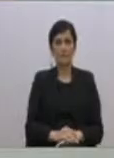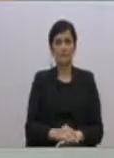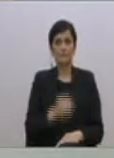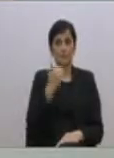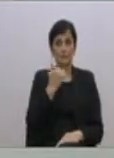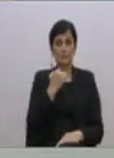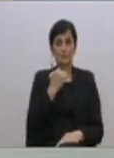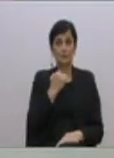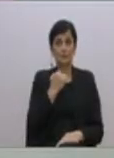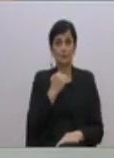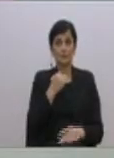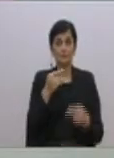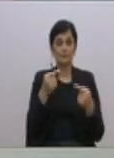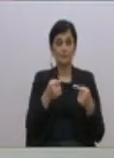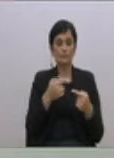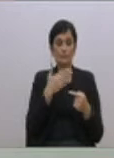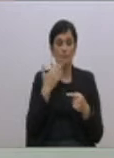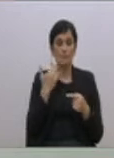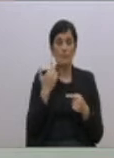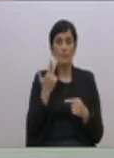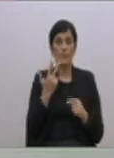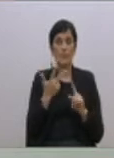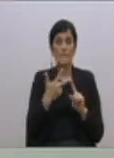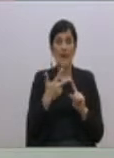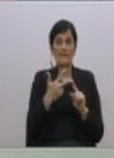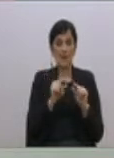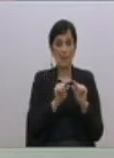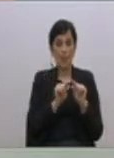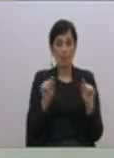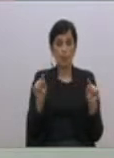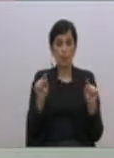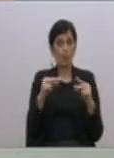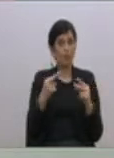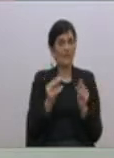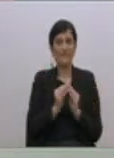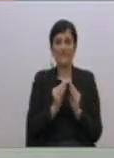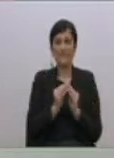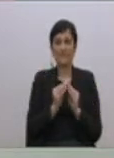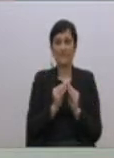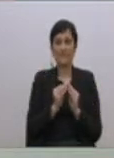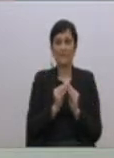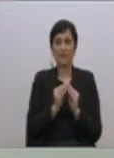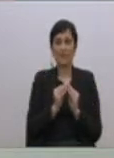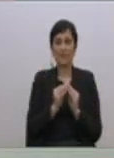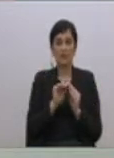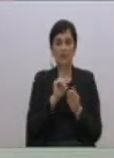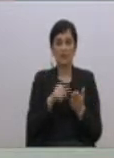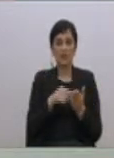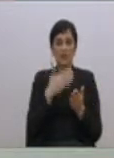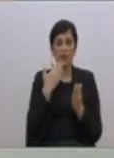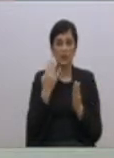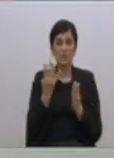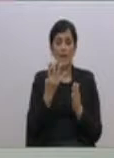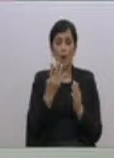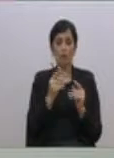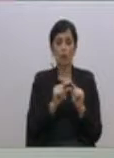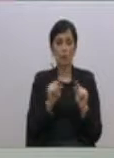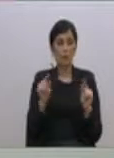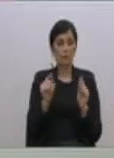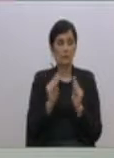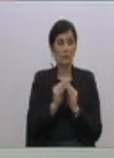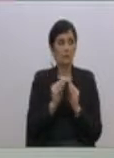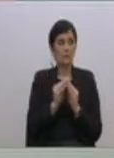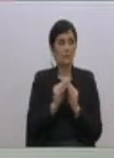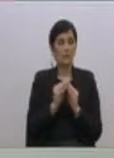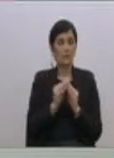მალობთ, მოსწრებები არ არის. მესამე პუნქტი თუ არის? უცვლელ რედაქციით არის წარმოდგენილი. კითხვები არ არის. მეოთხე პუნქტი? უცვლელ რედაქციით